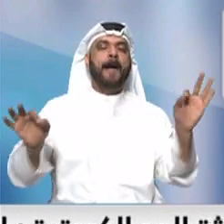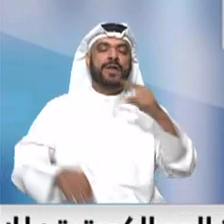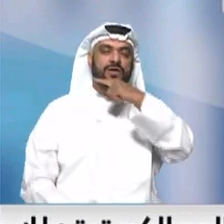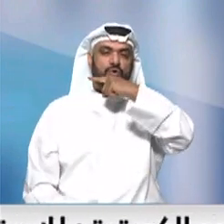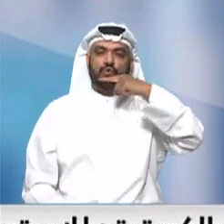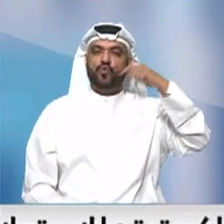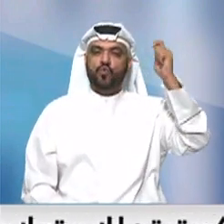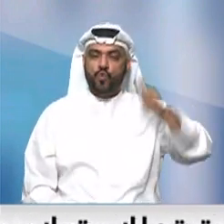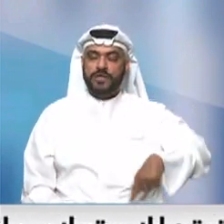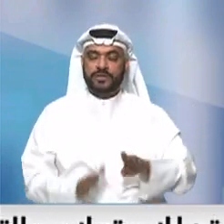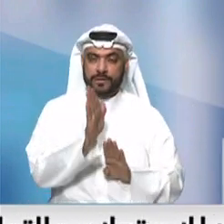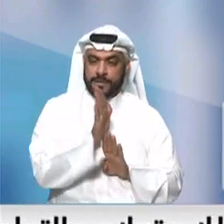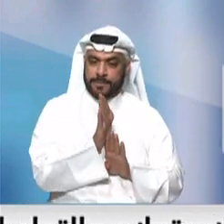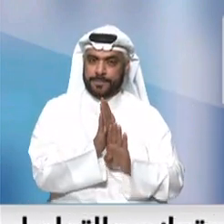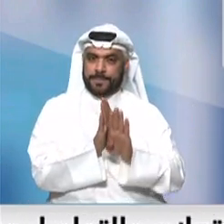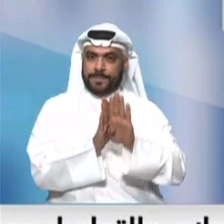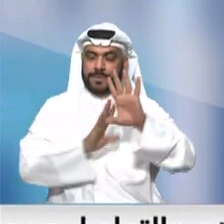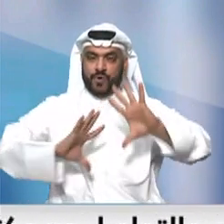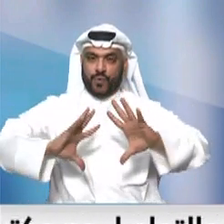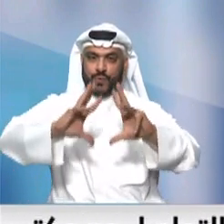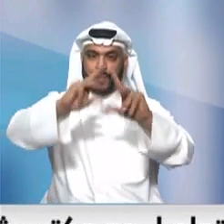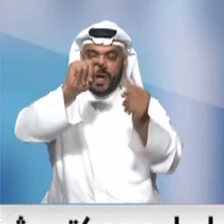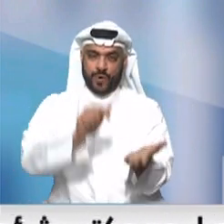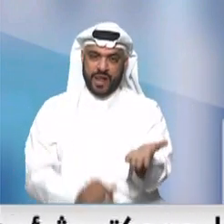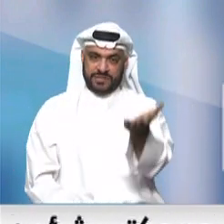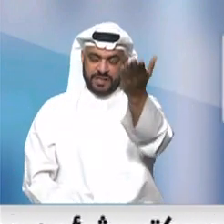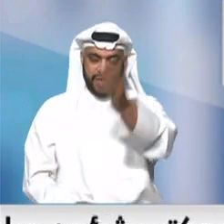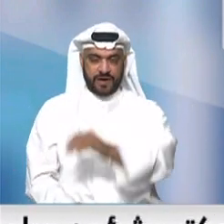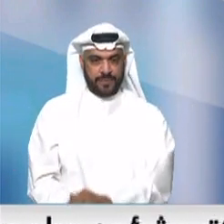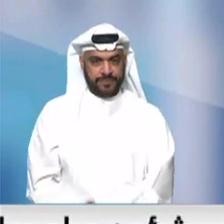الاتحادية وشعبها الصديق كل التقدم والازدهار.